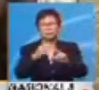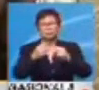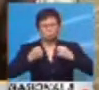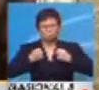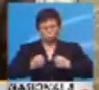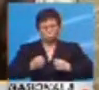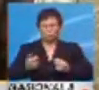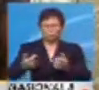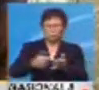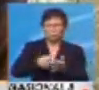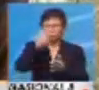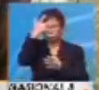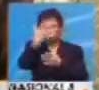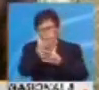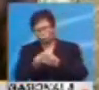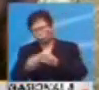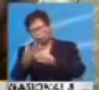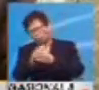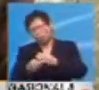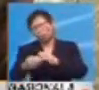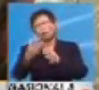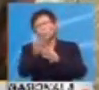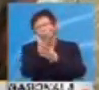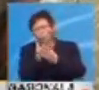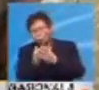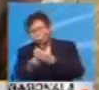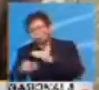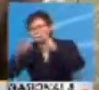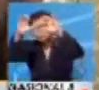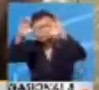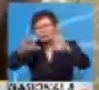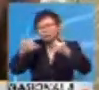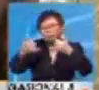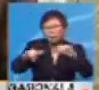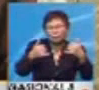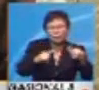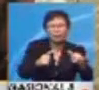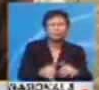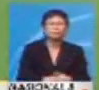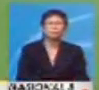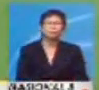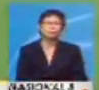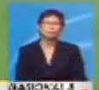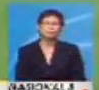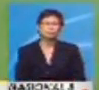untuk menerapkan sebaran corak permainan yang akan diterapkan